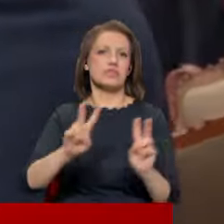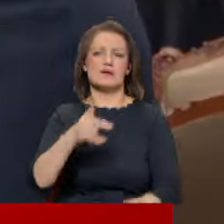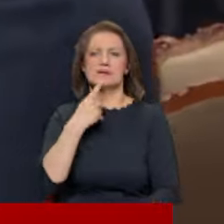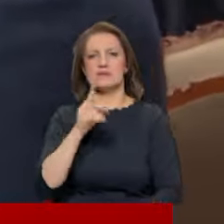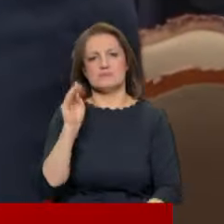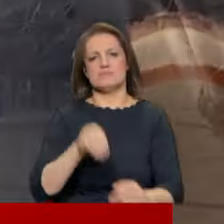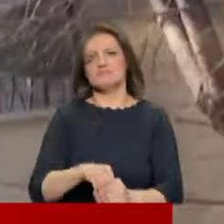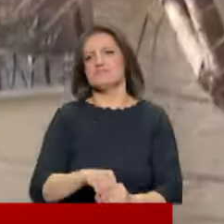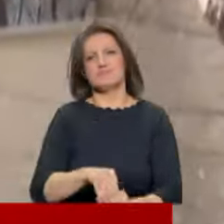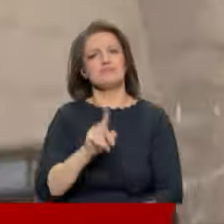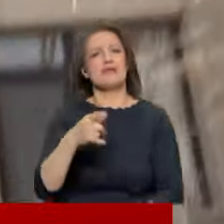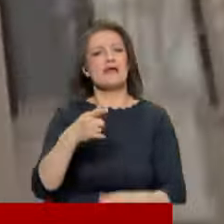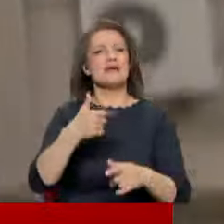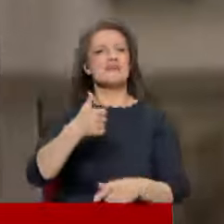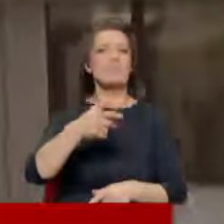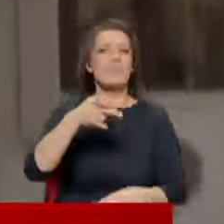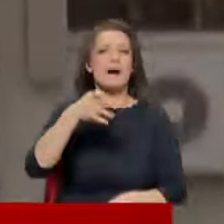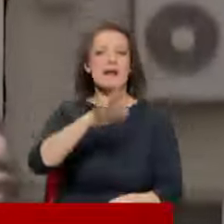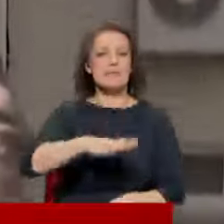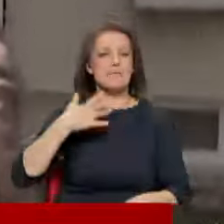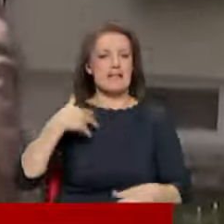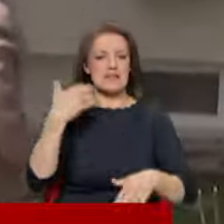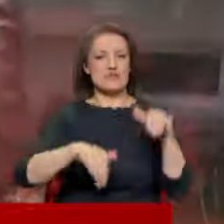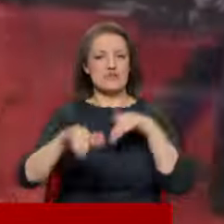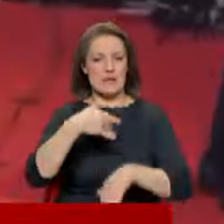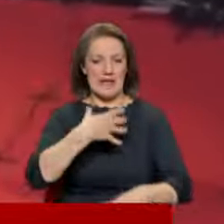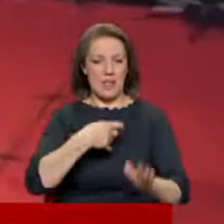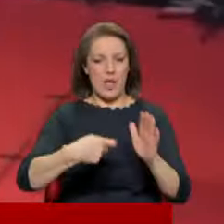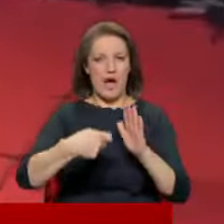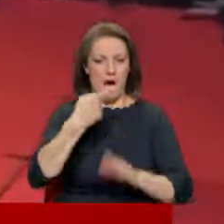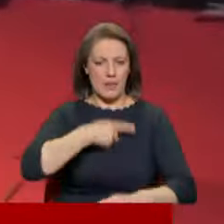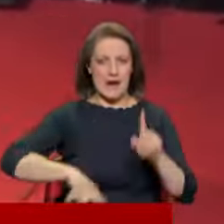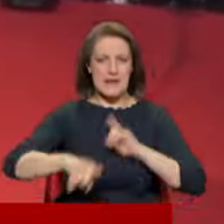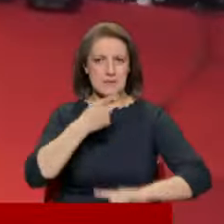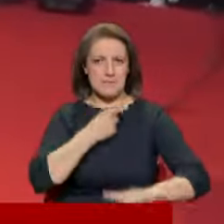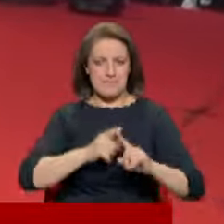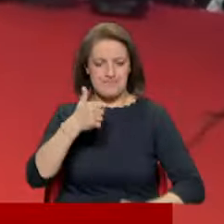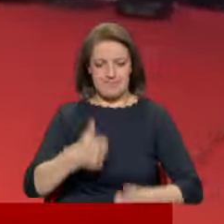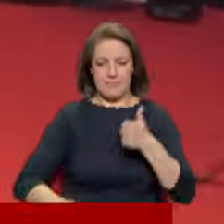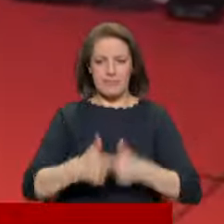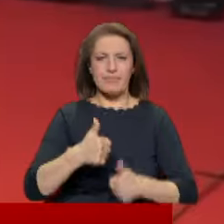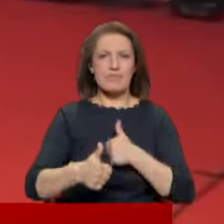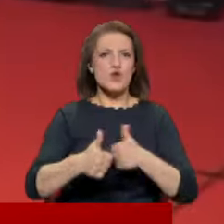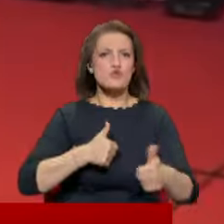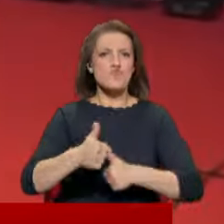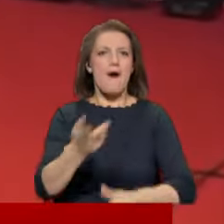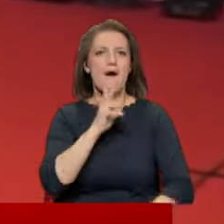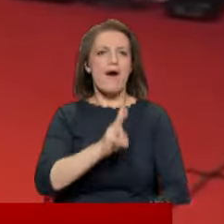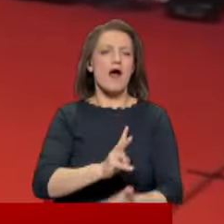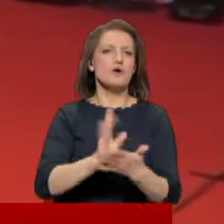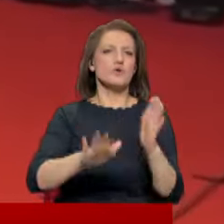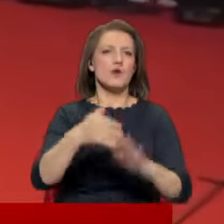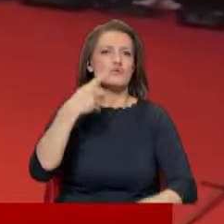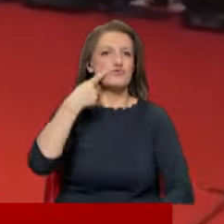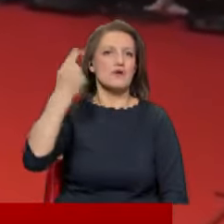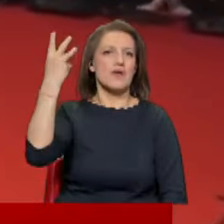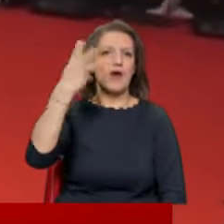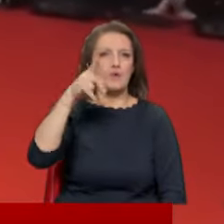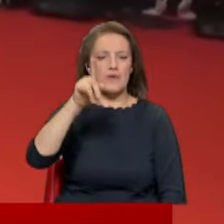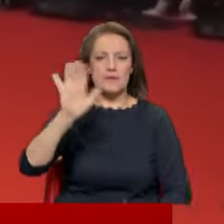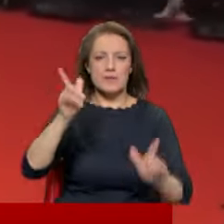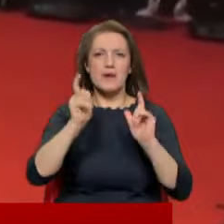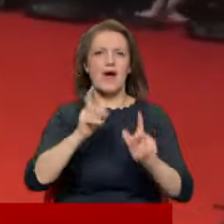noktayı koydu. Yeniden Refah Partisi'nin yerel seçimde kendi adaylarıyla yarışma kararı sonrası Cumhurbaşkanı Erdoğan'ın